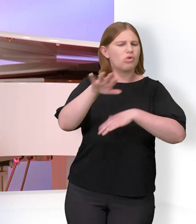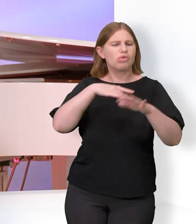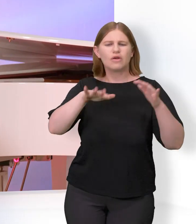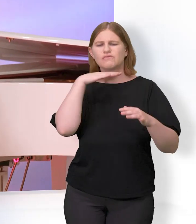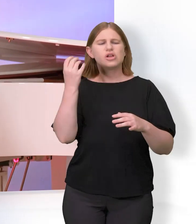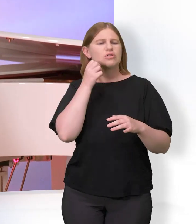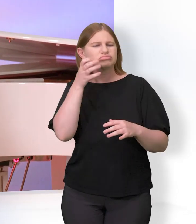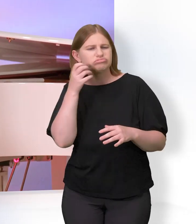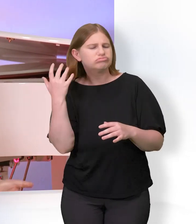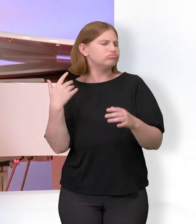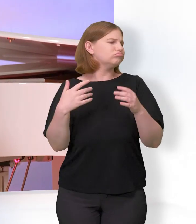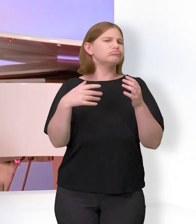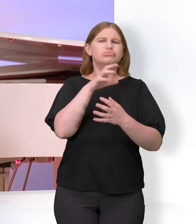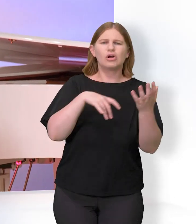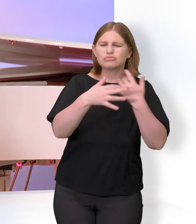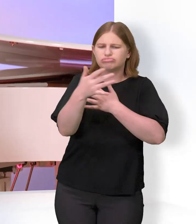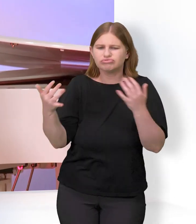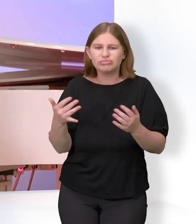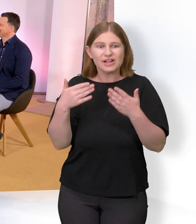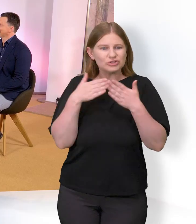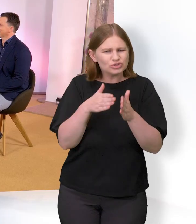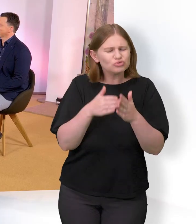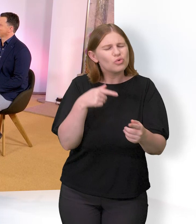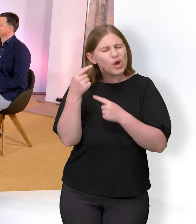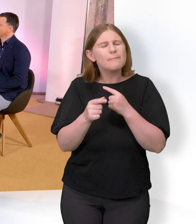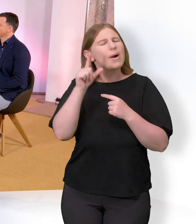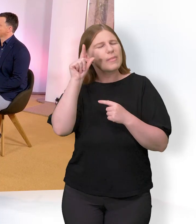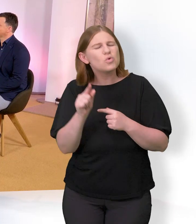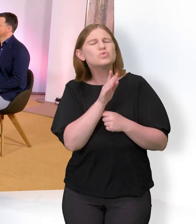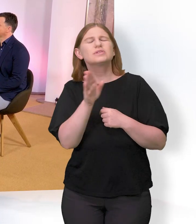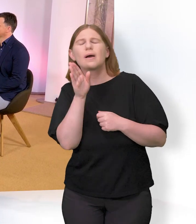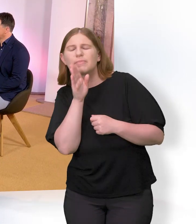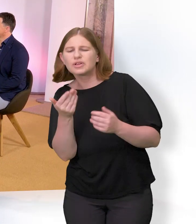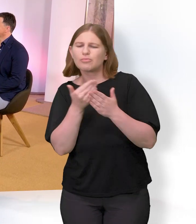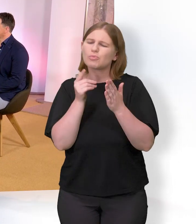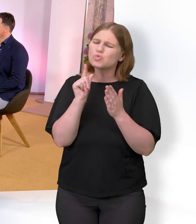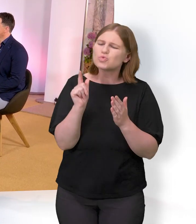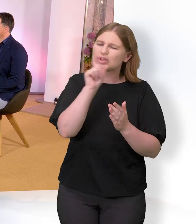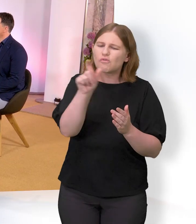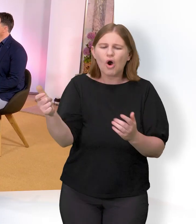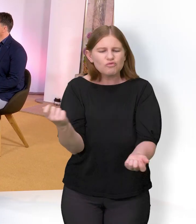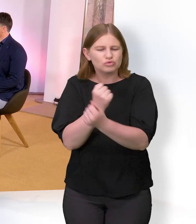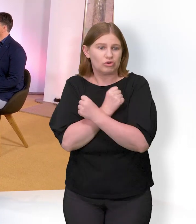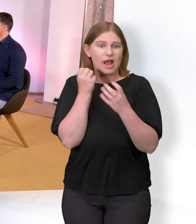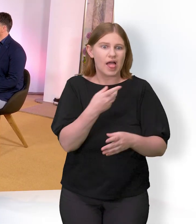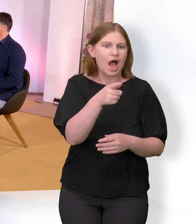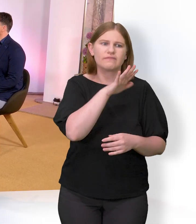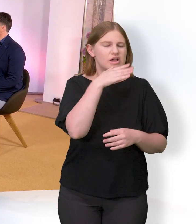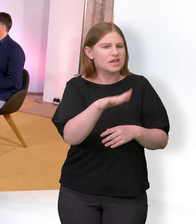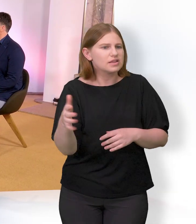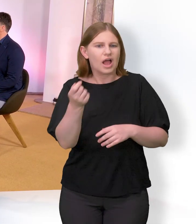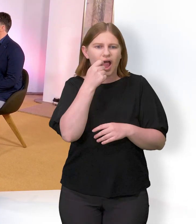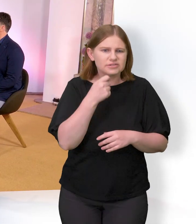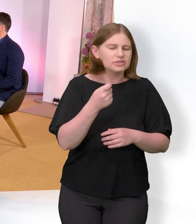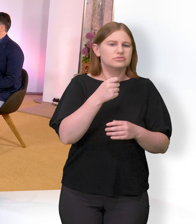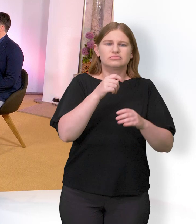mal kitzel oder nur so 2 Minuten auf der Couch kuscheln am Nachmittag zwischen Sport und Hausaufgaben und dein Zimmer aufräumen und essen und hier und jetzt müssen